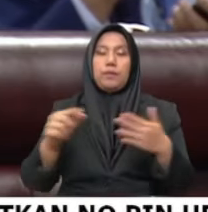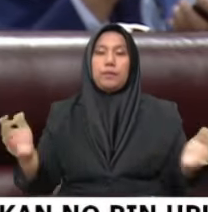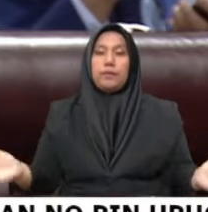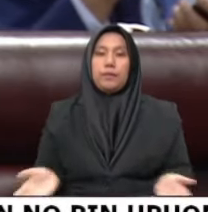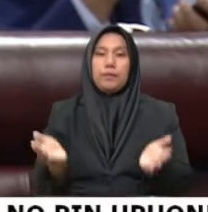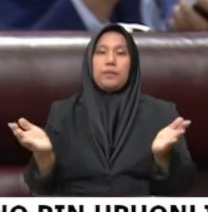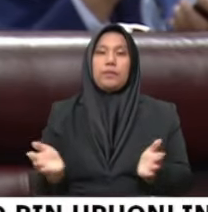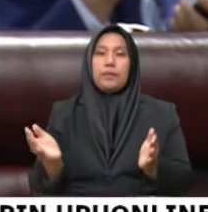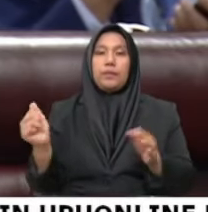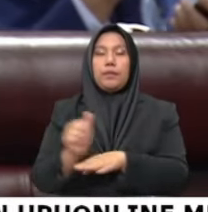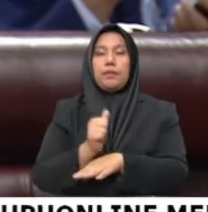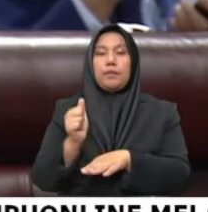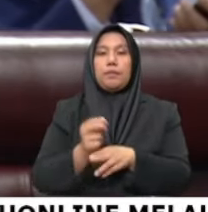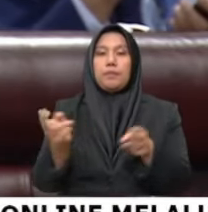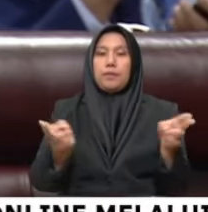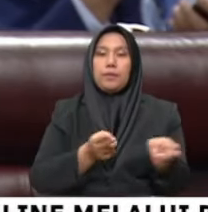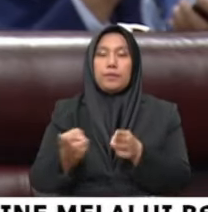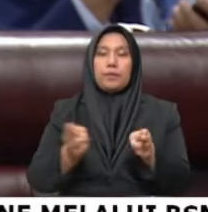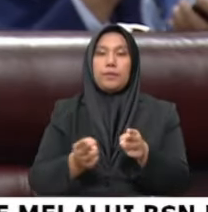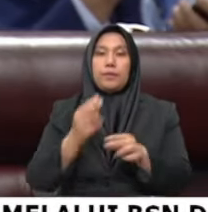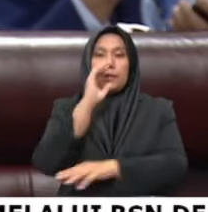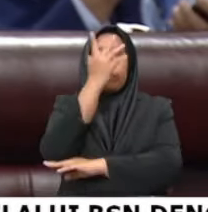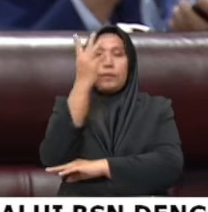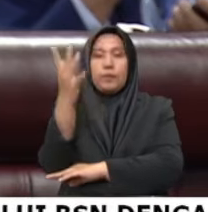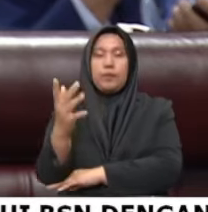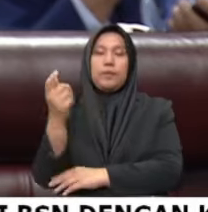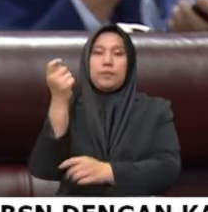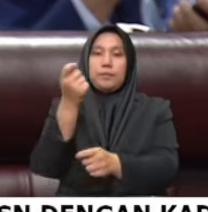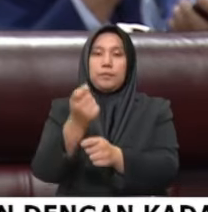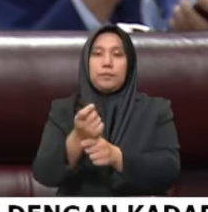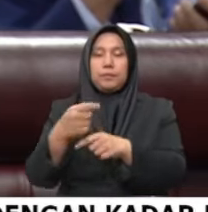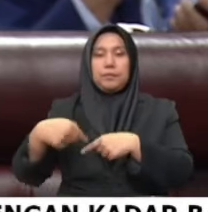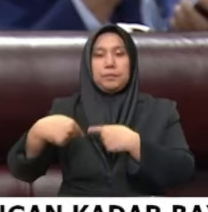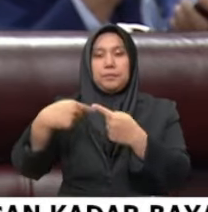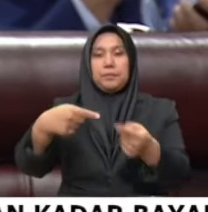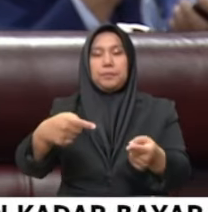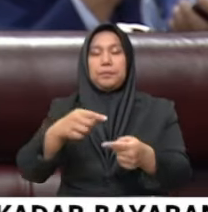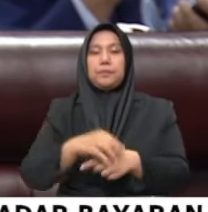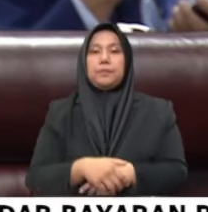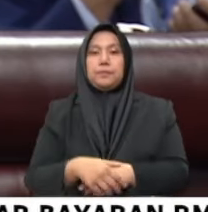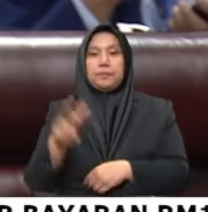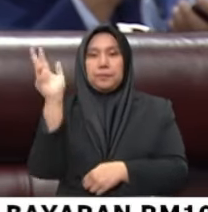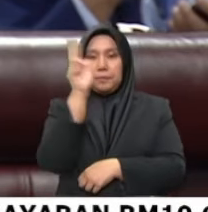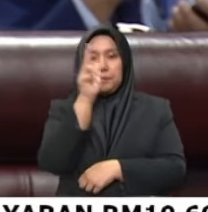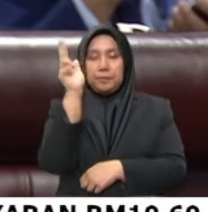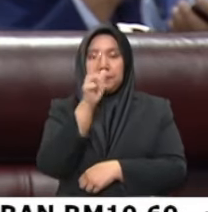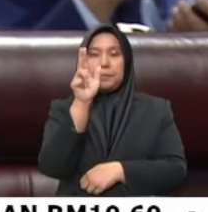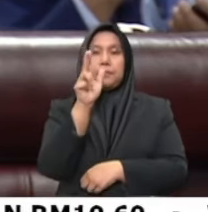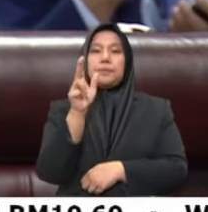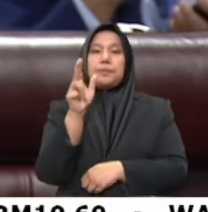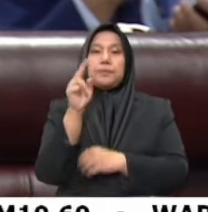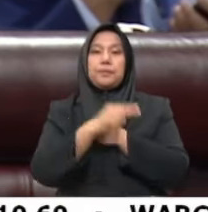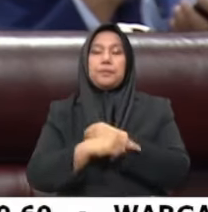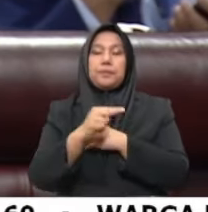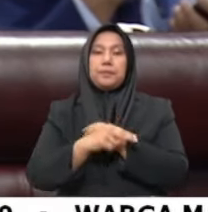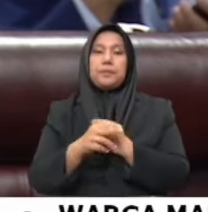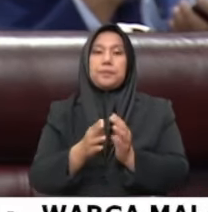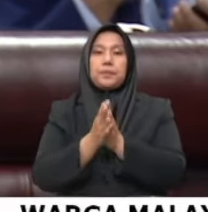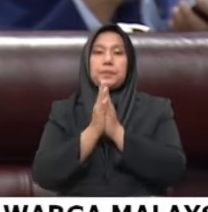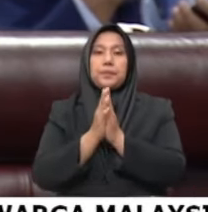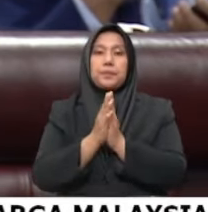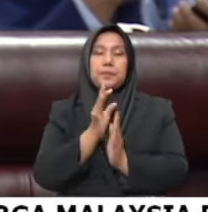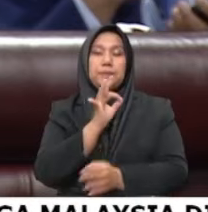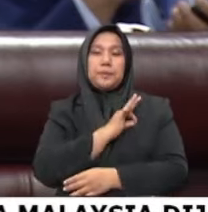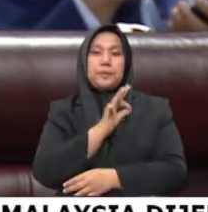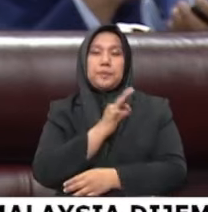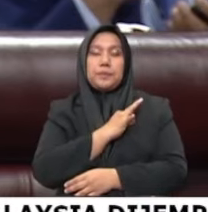menggalakkan amalan pengurusan hutan secara berkekalan. Sehubungan itu, kerajaan-kerajaan negeri dimohon untuk